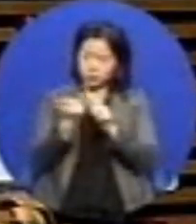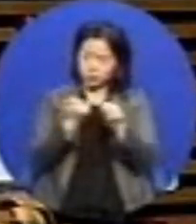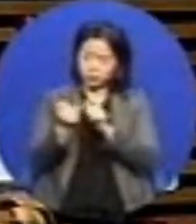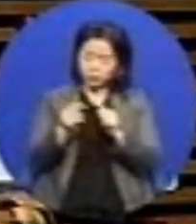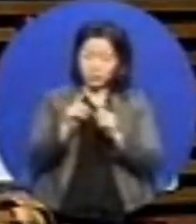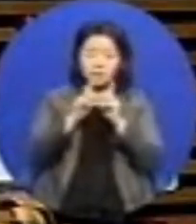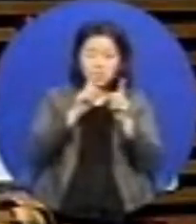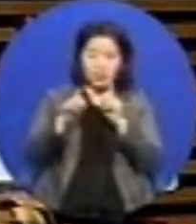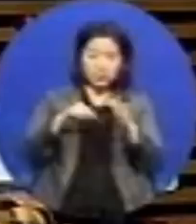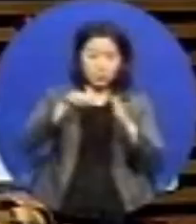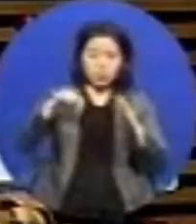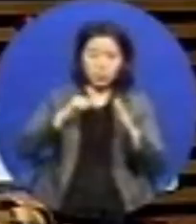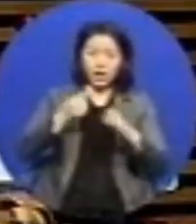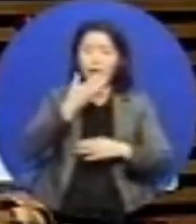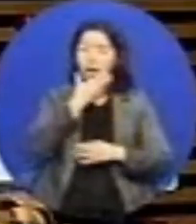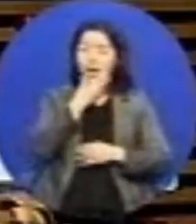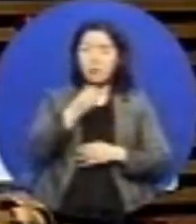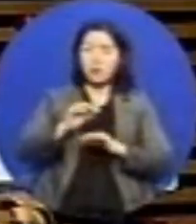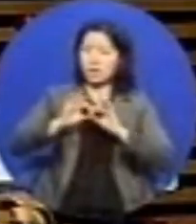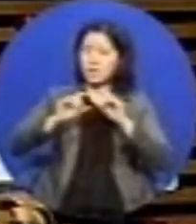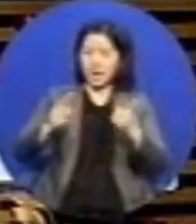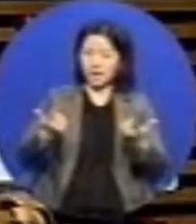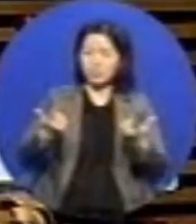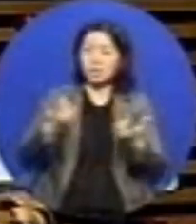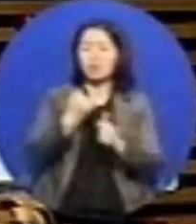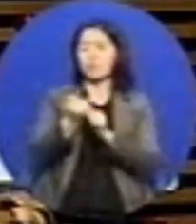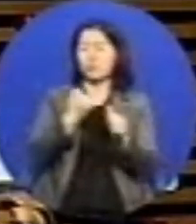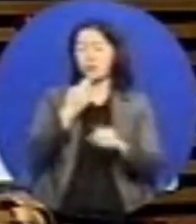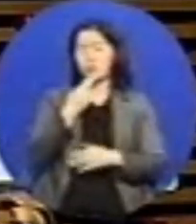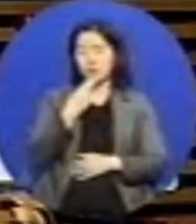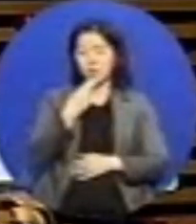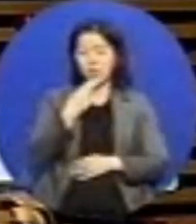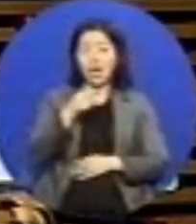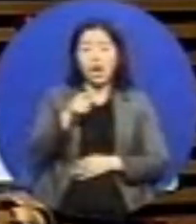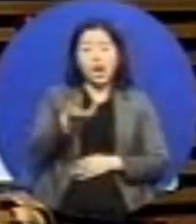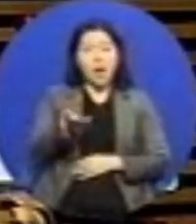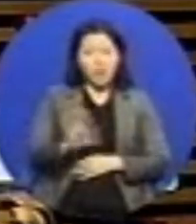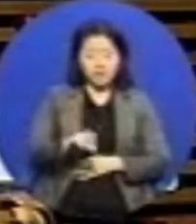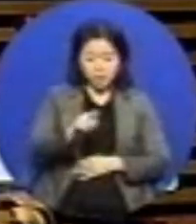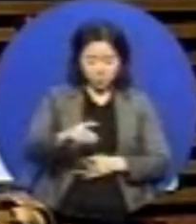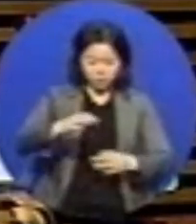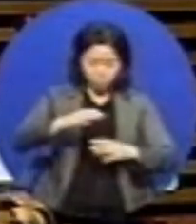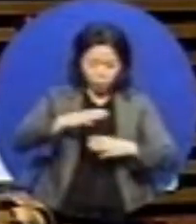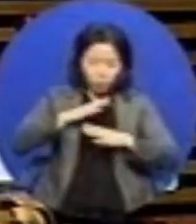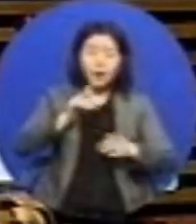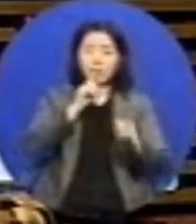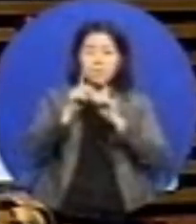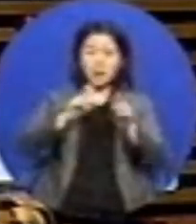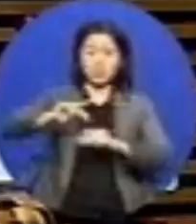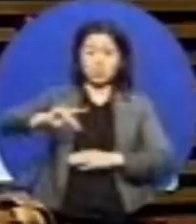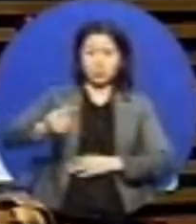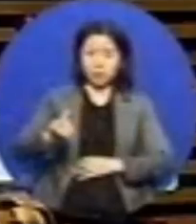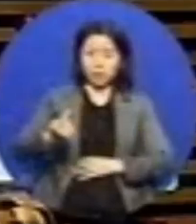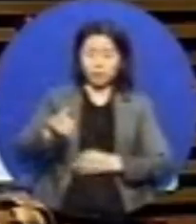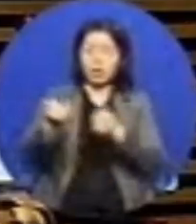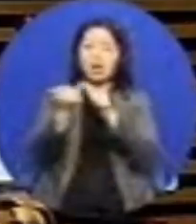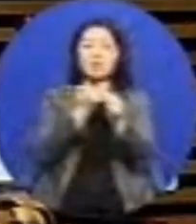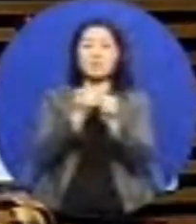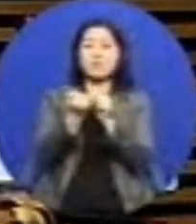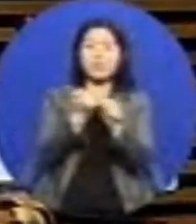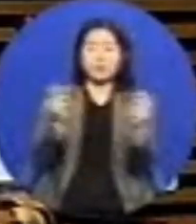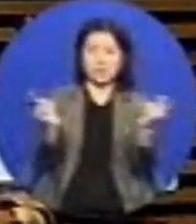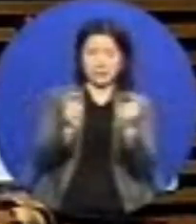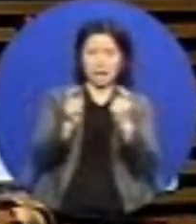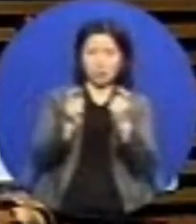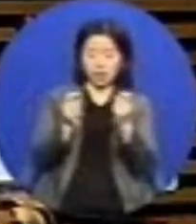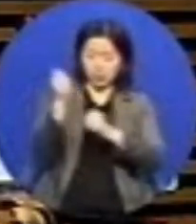안에 행복하지 않을 부모가 없어요 그런데도 그 놀라운 말씀 조차도 부부싸움의 원인이 된